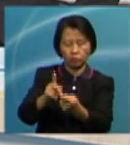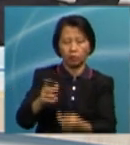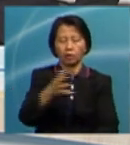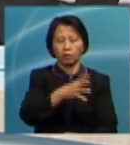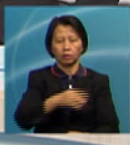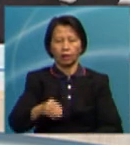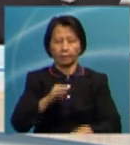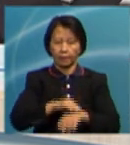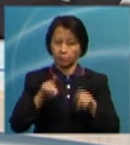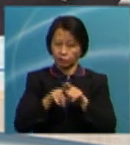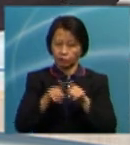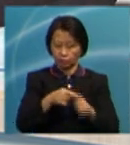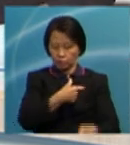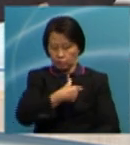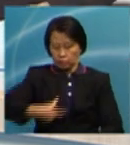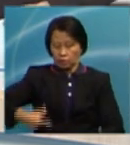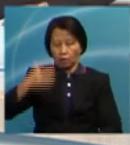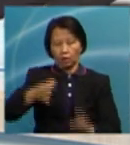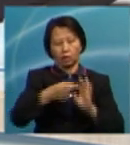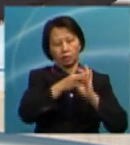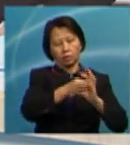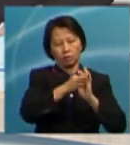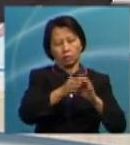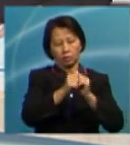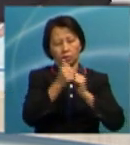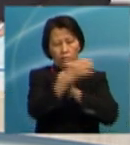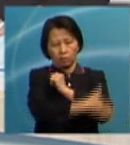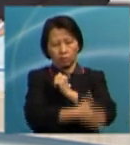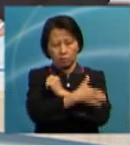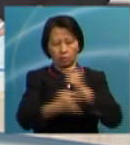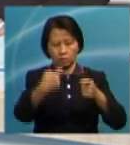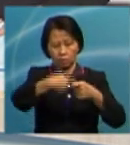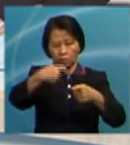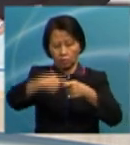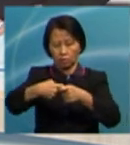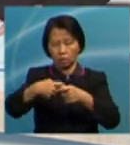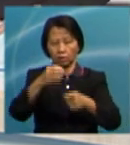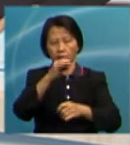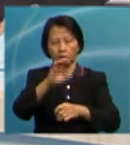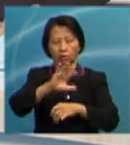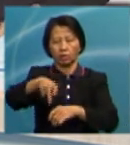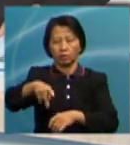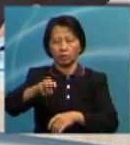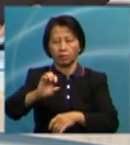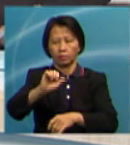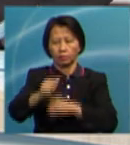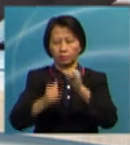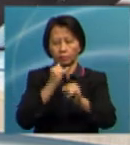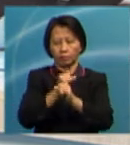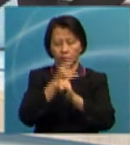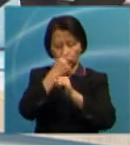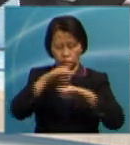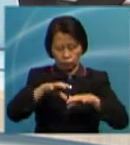dan pada masa sama Beijing akan bekerja rapat dengan negara-negara yang berkaitan dan peruman antarabangsa bagi menjalankan kajian dan